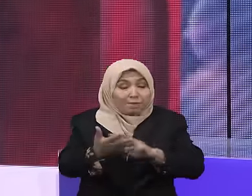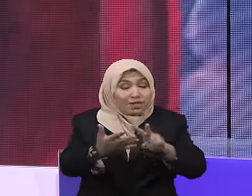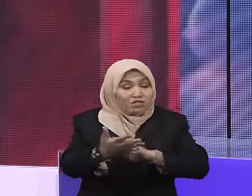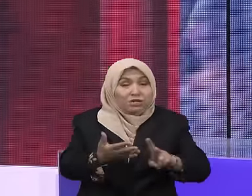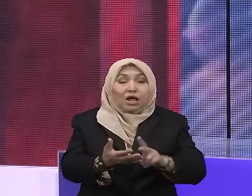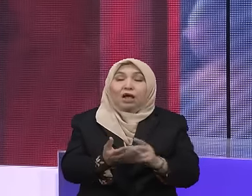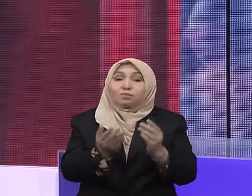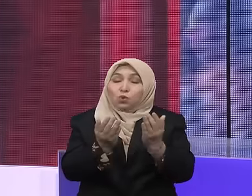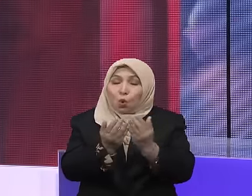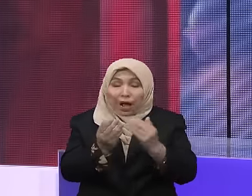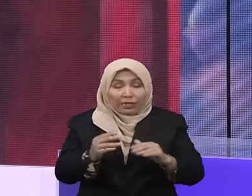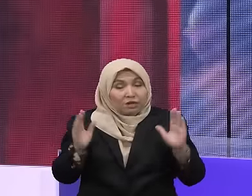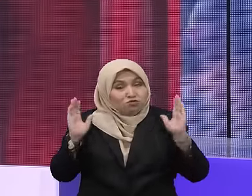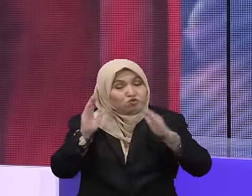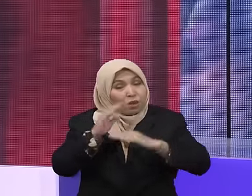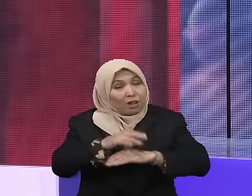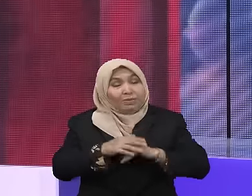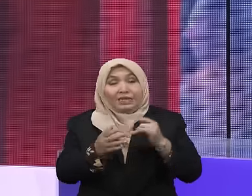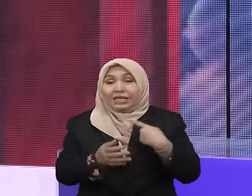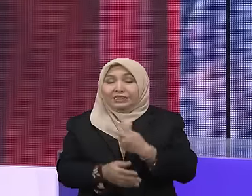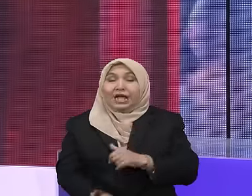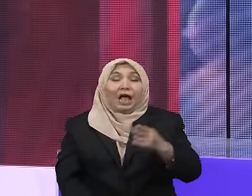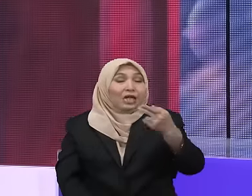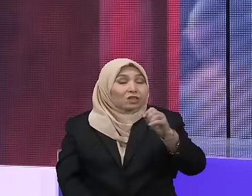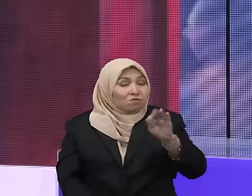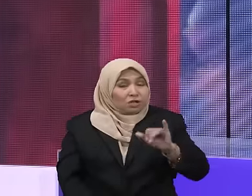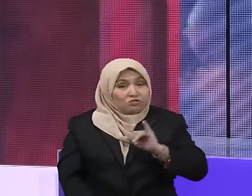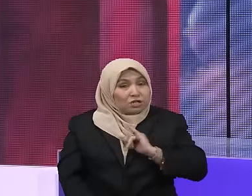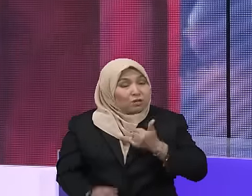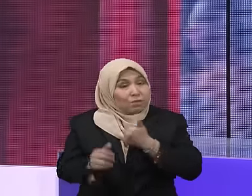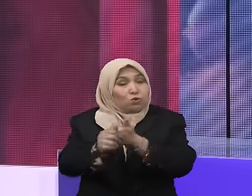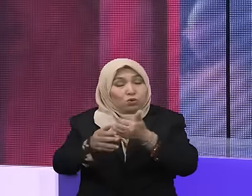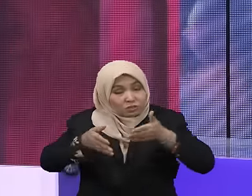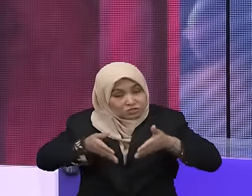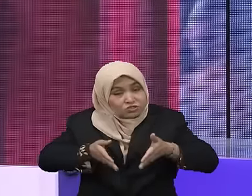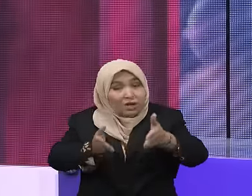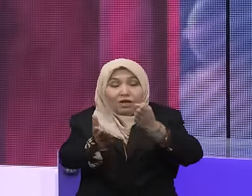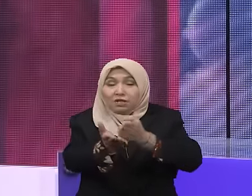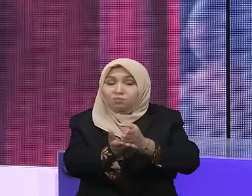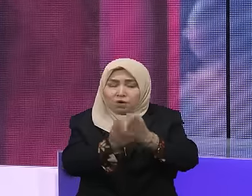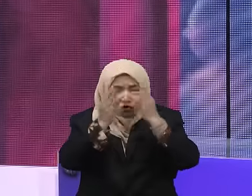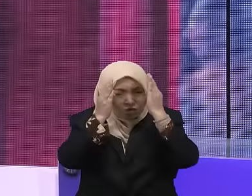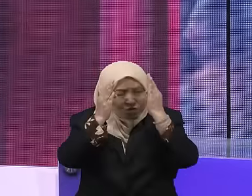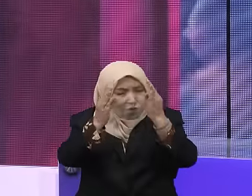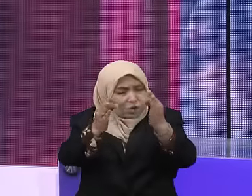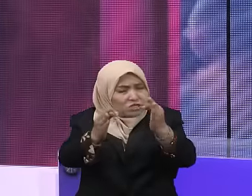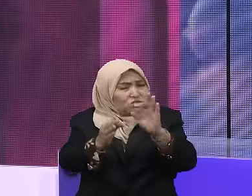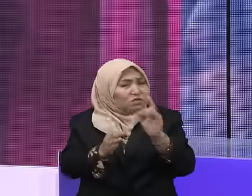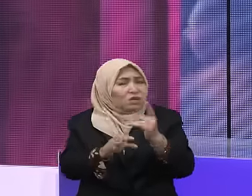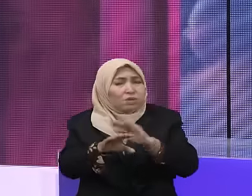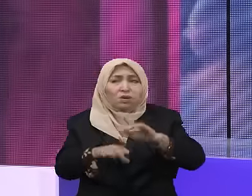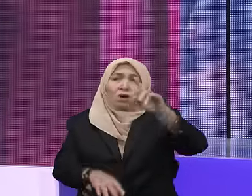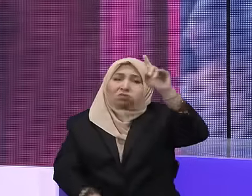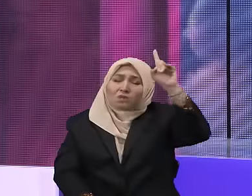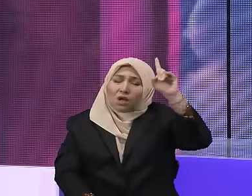dalam doa iftitah, di mana kita menyatakan hanifan. Saya mengikut jalan yang lurus, saya fokus hanya kepada